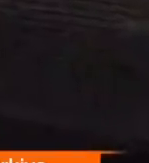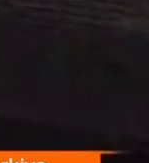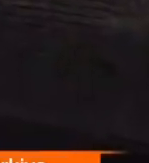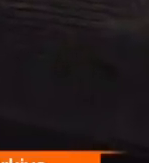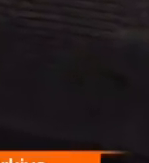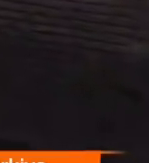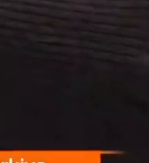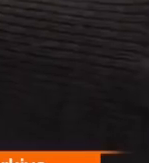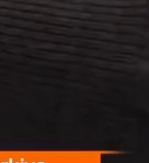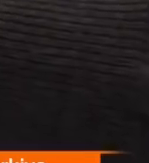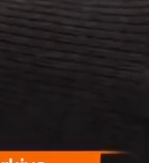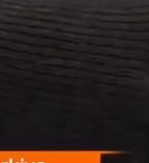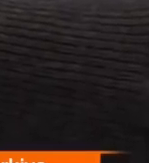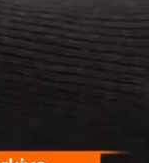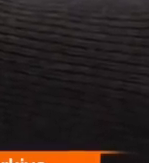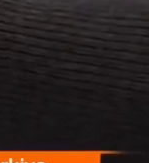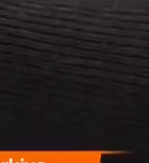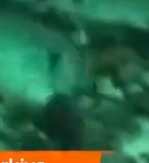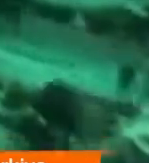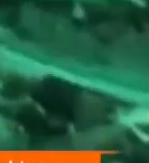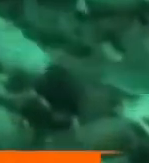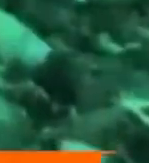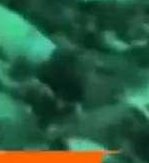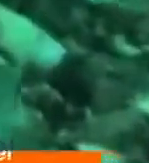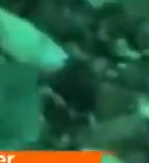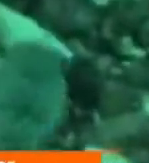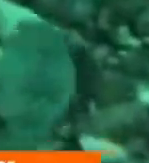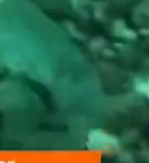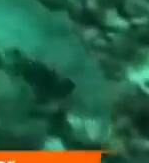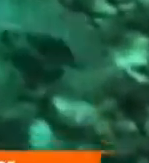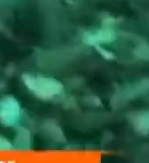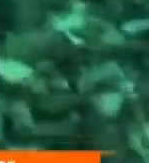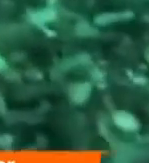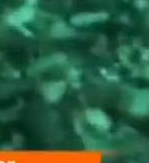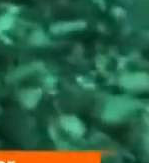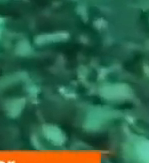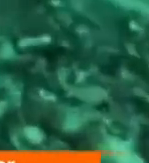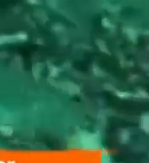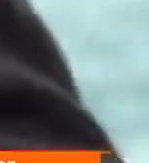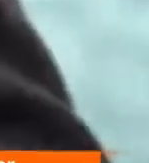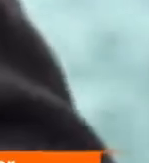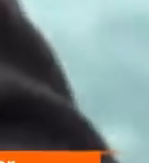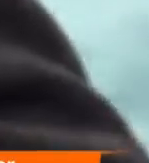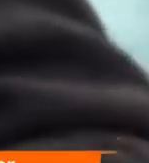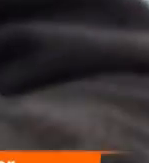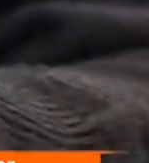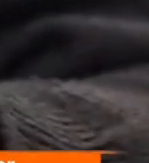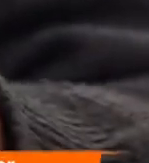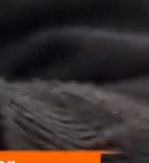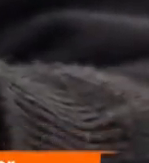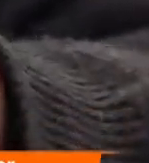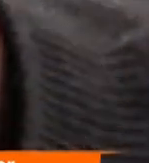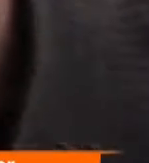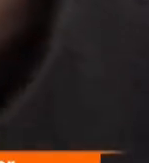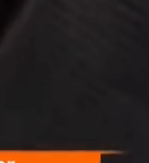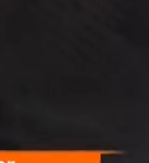Balıkçıları mağdur, Akdeniz kıyılarını istila etti. Popülasyonunu azaltmak için teşvik paketi açıklandı. Balon balığı kuyruğunu